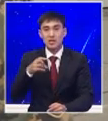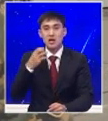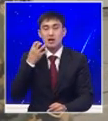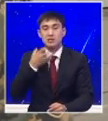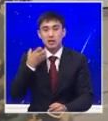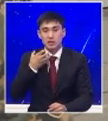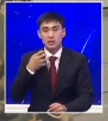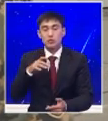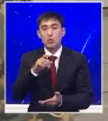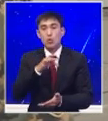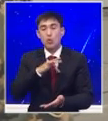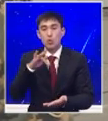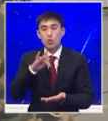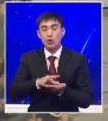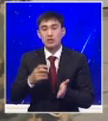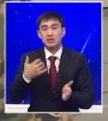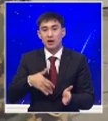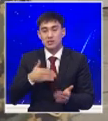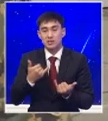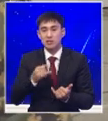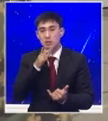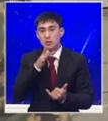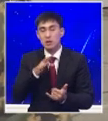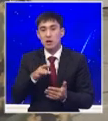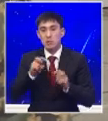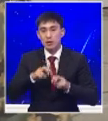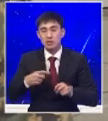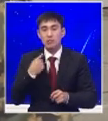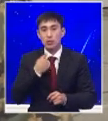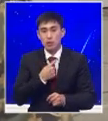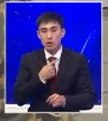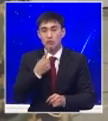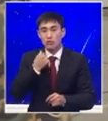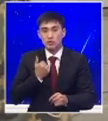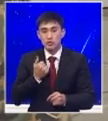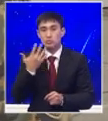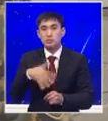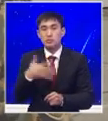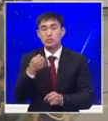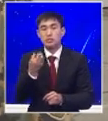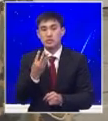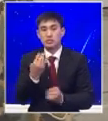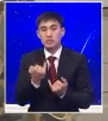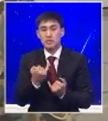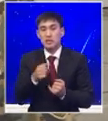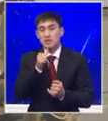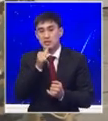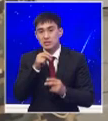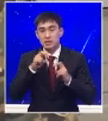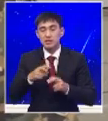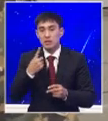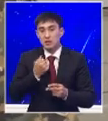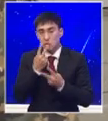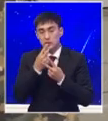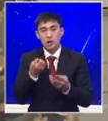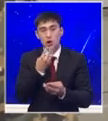также города Тараз. На данный момент мы проводим проверку в городе Талдыкурган, в воинской части 55-14. В ходе тестирования солдаты